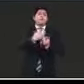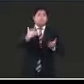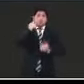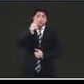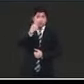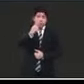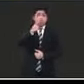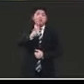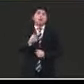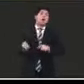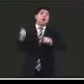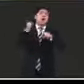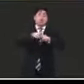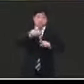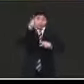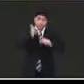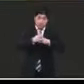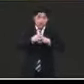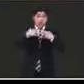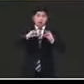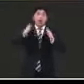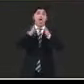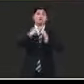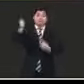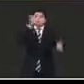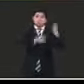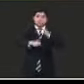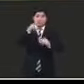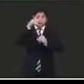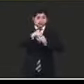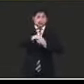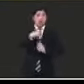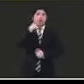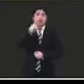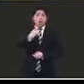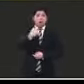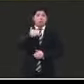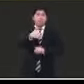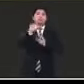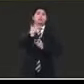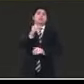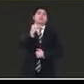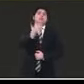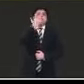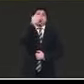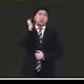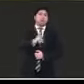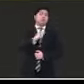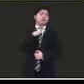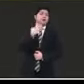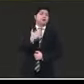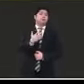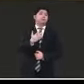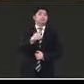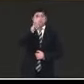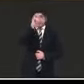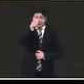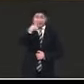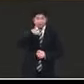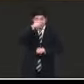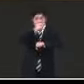bunun üzerine bir an önce Evlerini yapabilmelerine de destek vereceğiz sadece